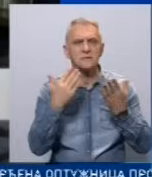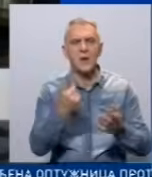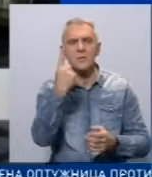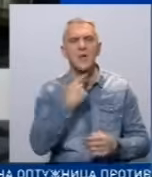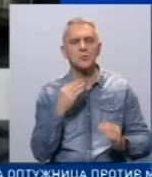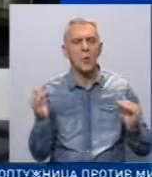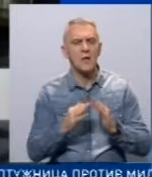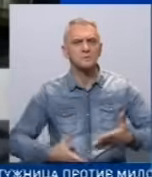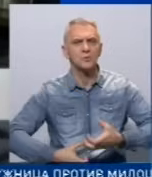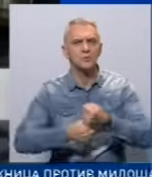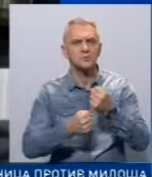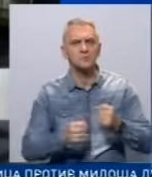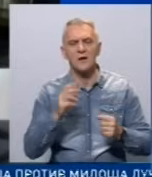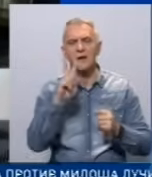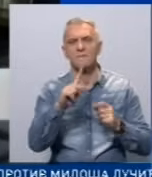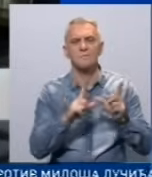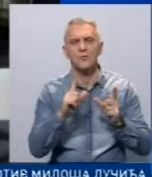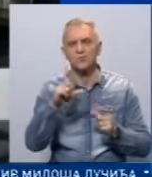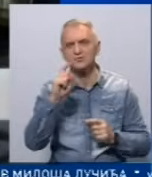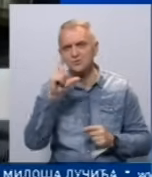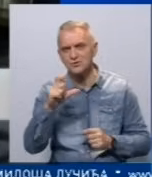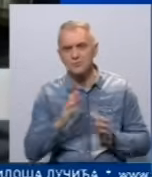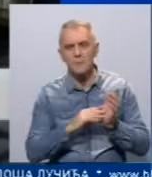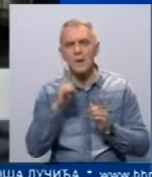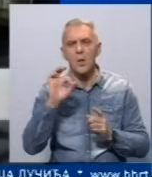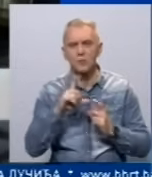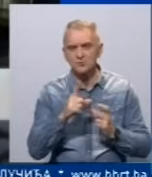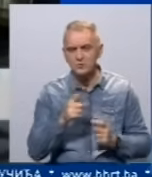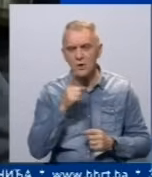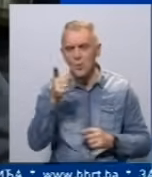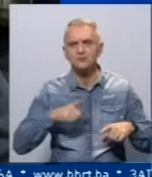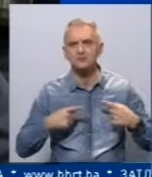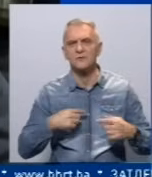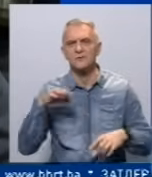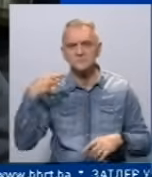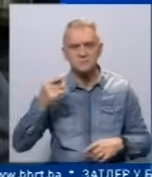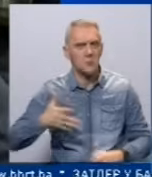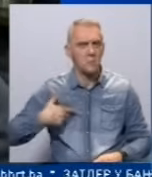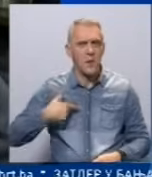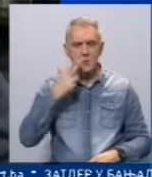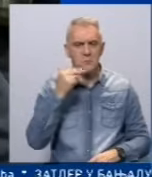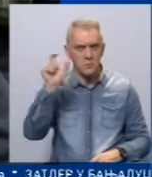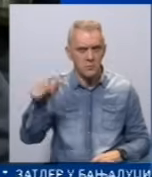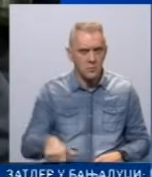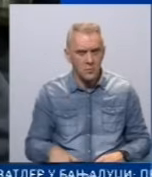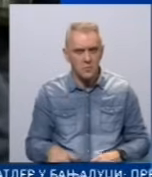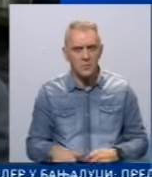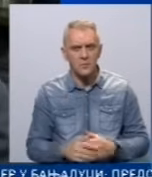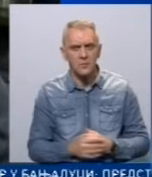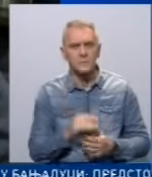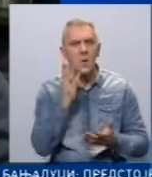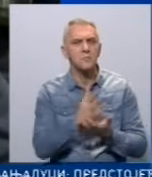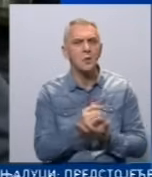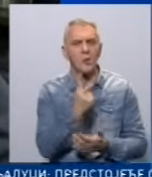jednoglasnu podršku za Miloša Vučića. Čovjek živi u Srebrenici, mladi momak. Mladen je bio dva